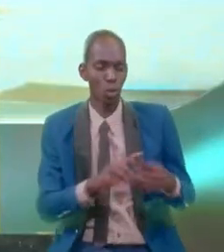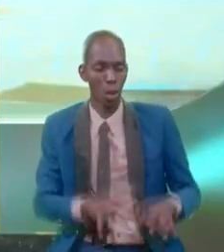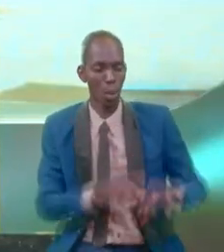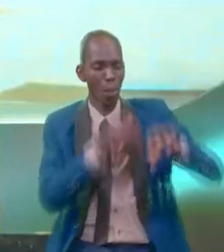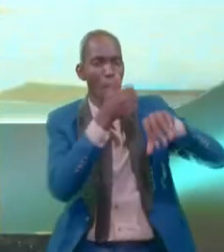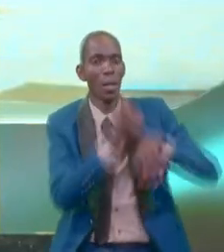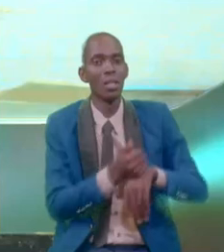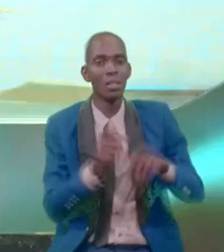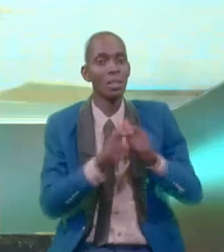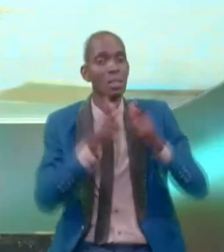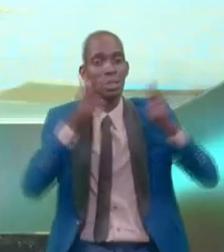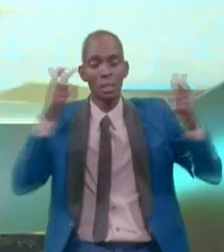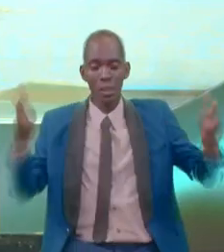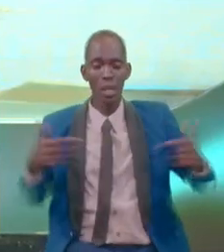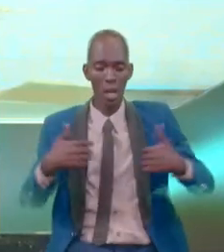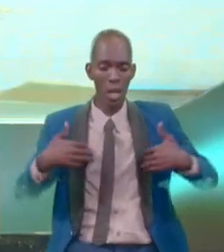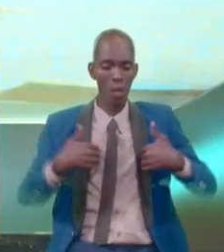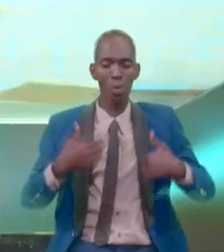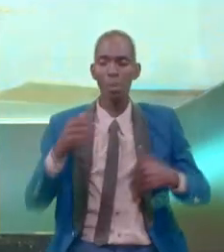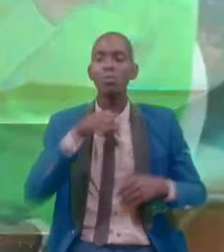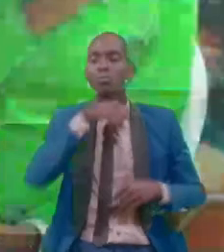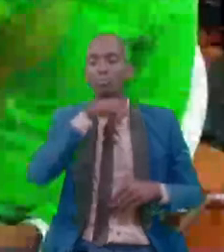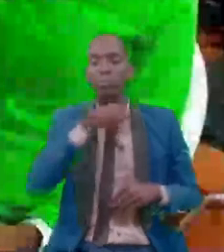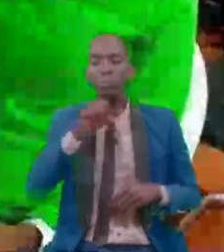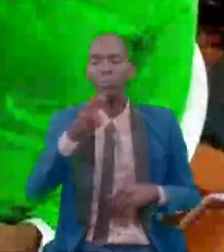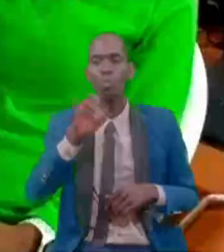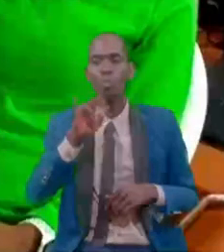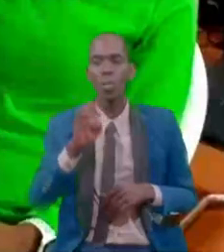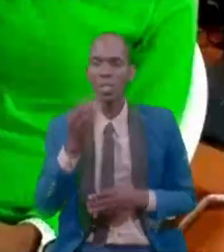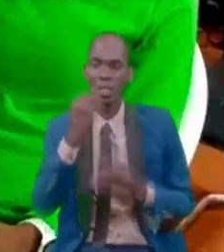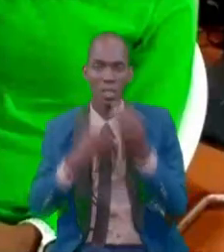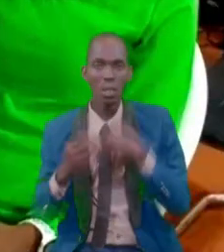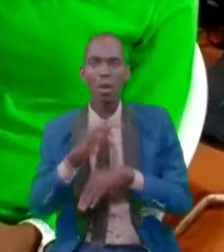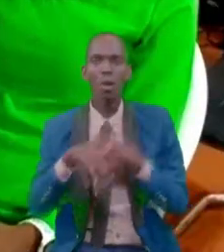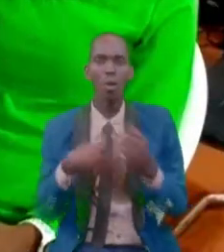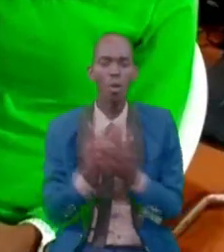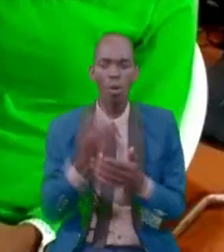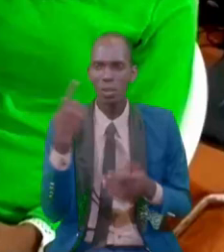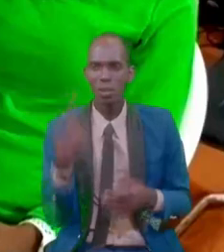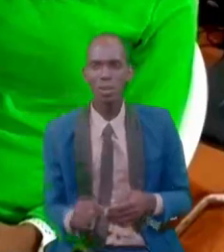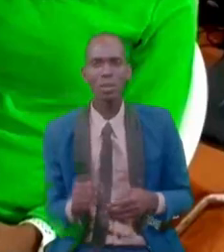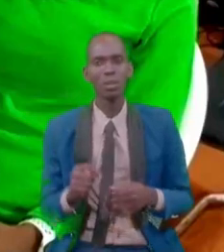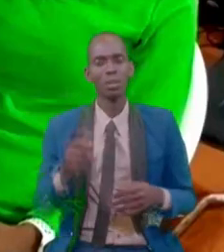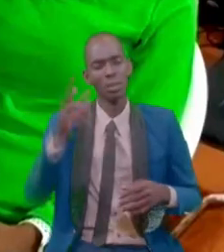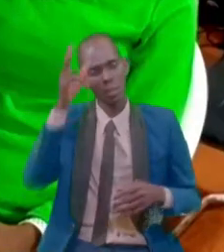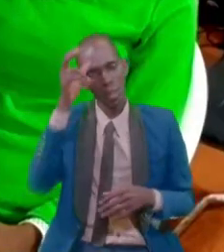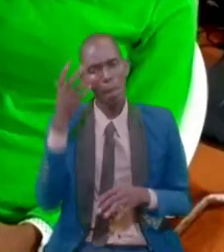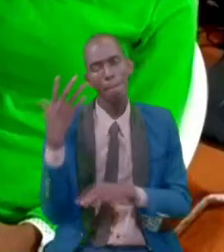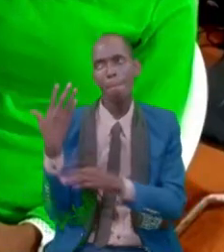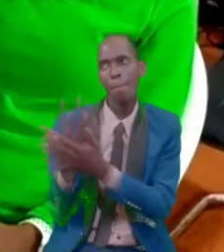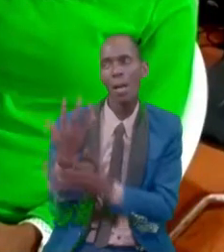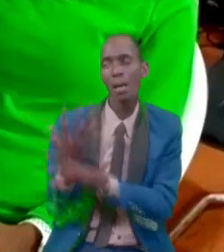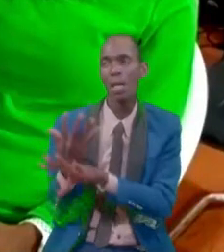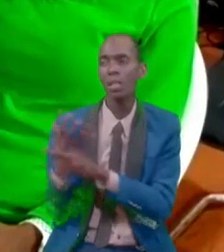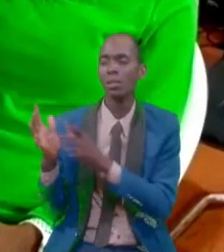montagne, un grand troupeau de pourceaux qui paissaient. Et les démons le